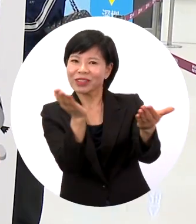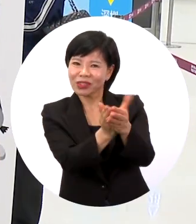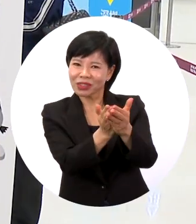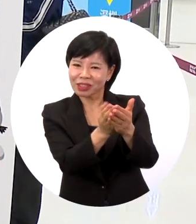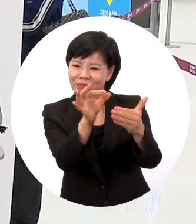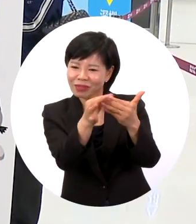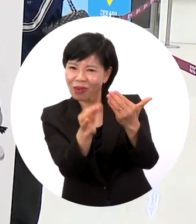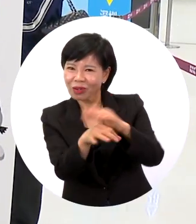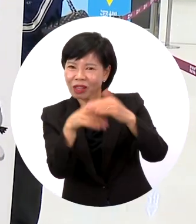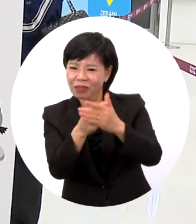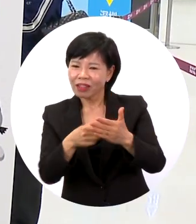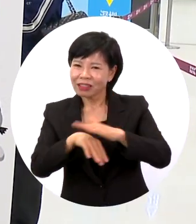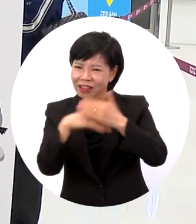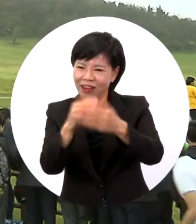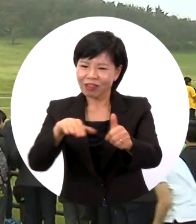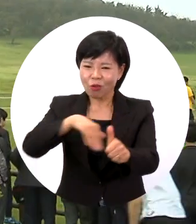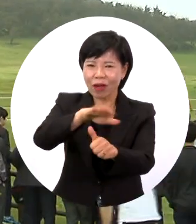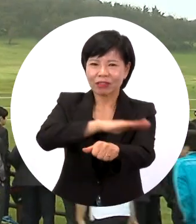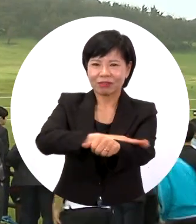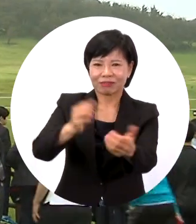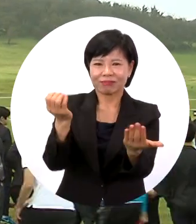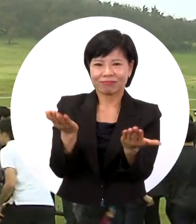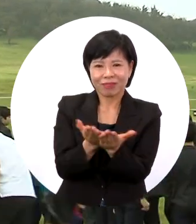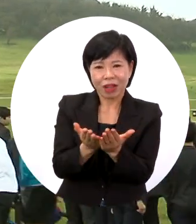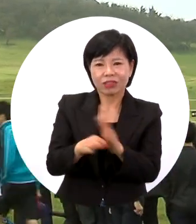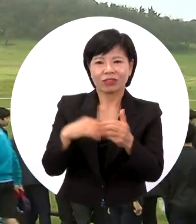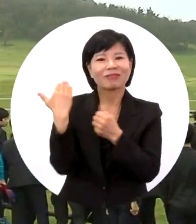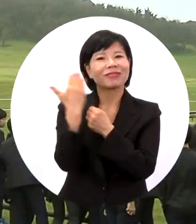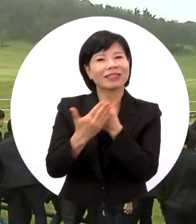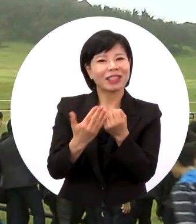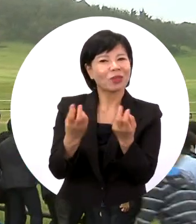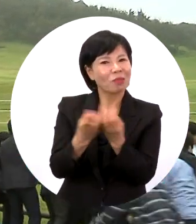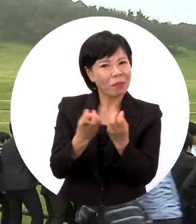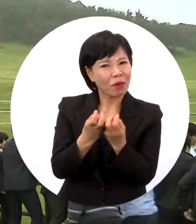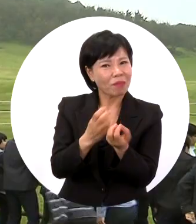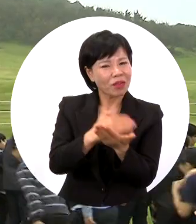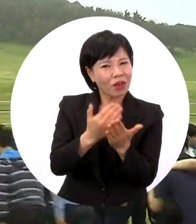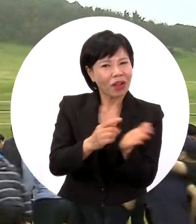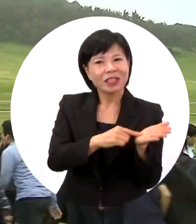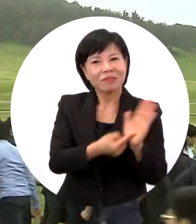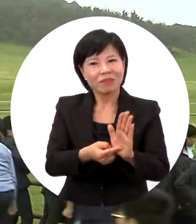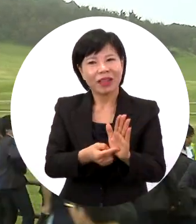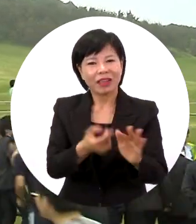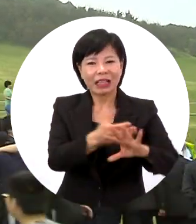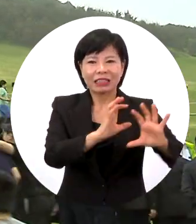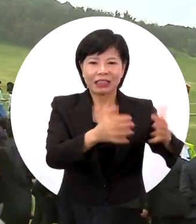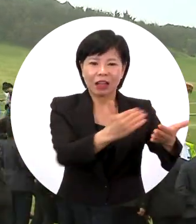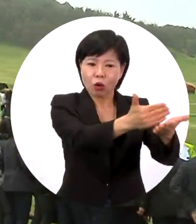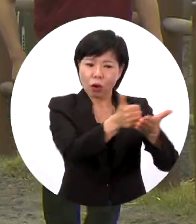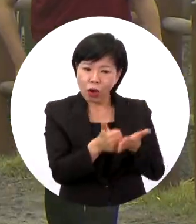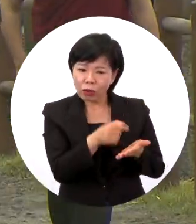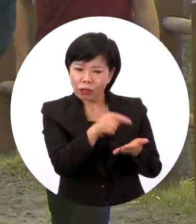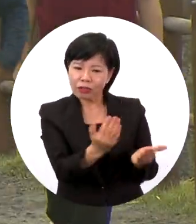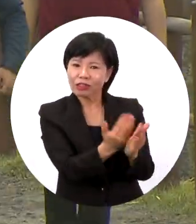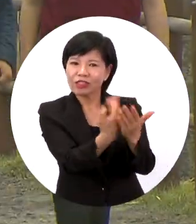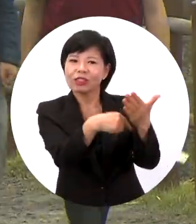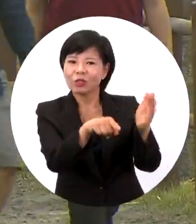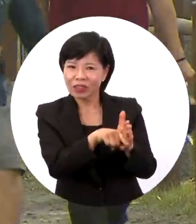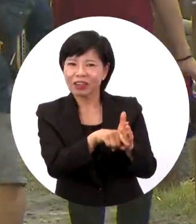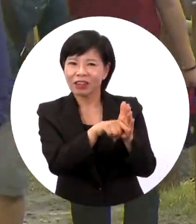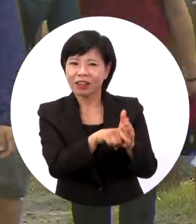마케팅과 접근성 확충에 초점을 맞춘 인센티브 확대 방안도 제시됐는데요. 외국인 관광객 편의 증진을